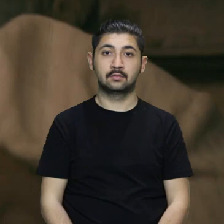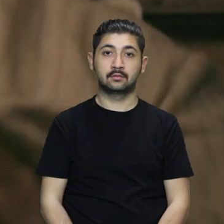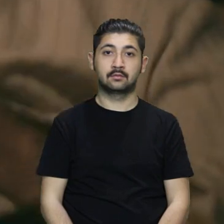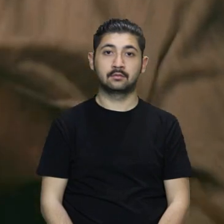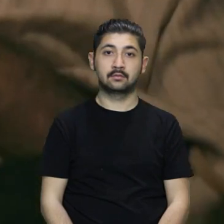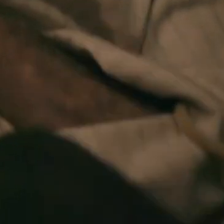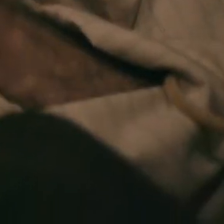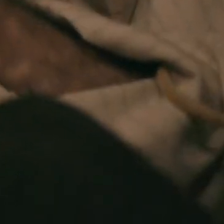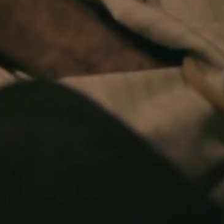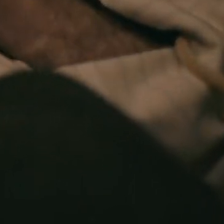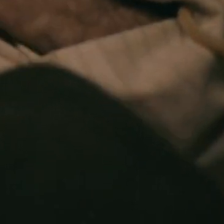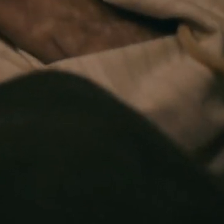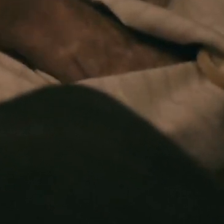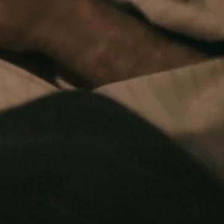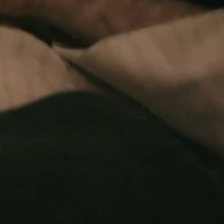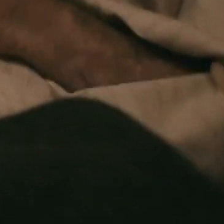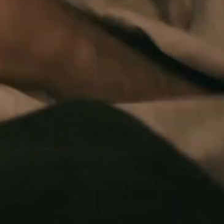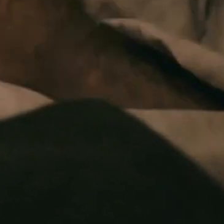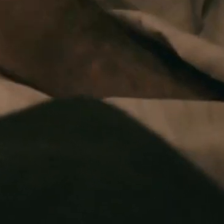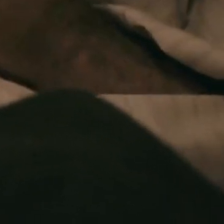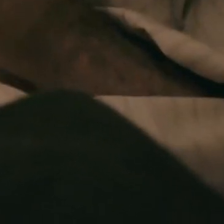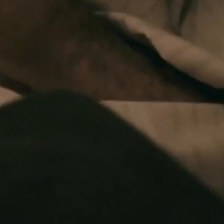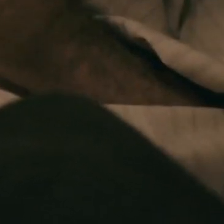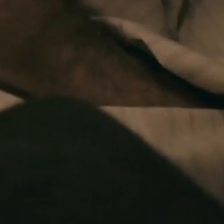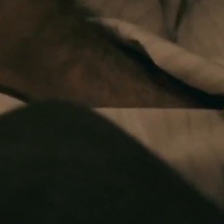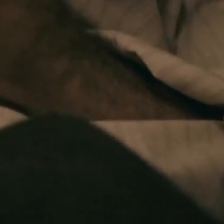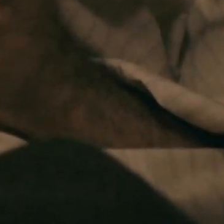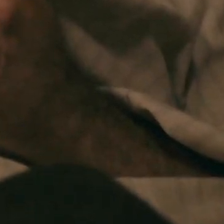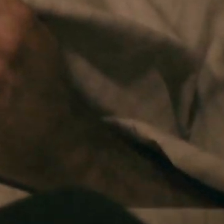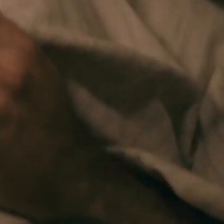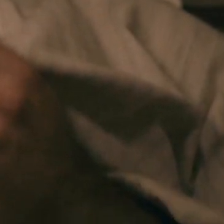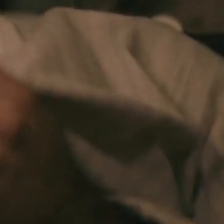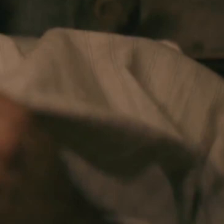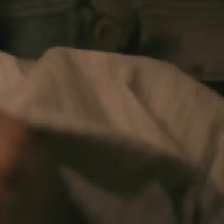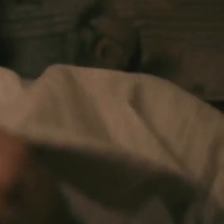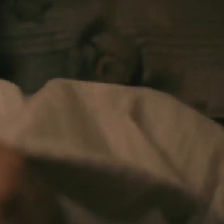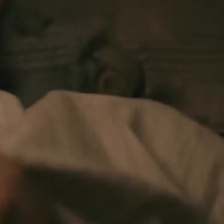Şefik gömleğinin düğmesini açıp sağ elini yarasına götürdü.